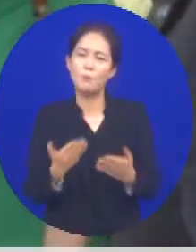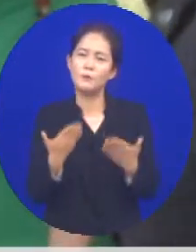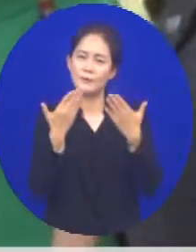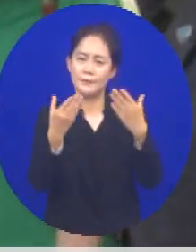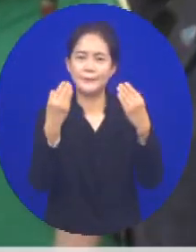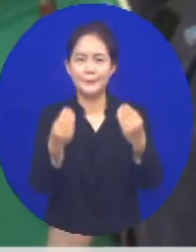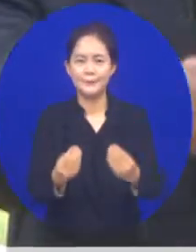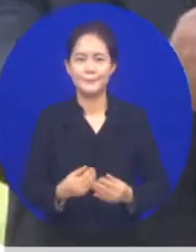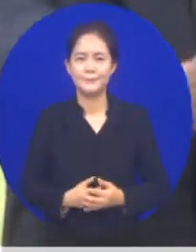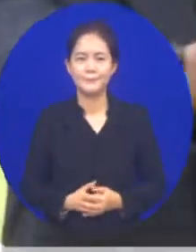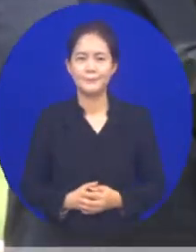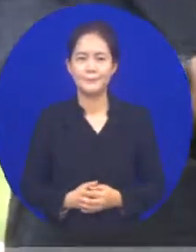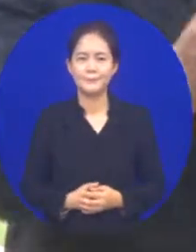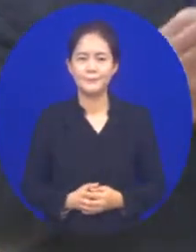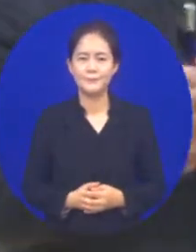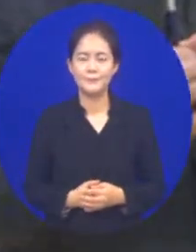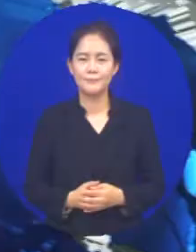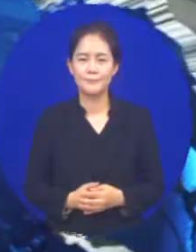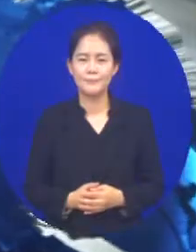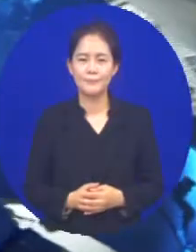고마움을 전했습니다